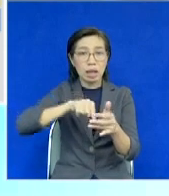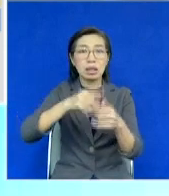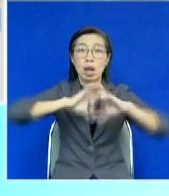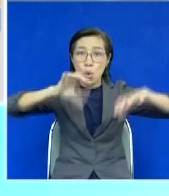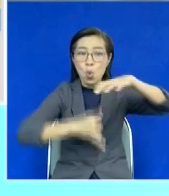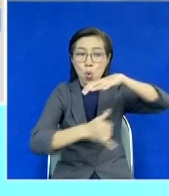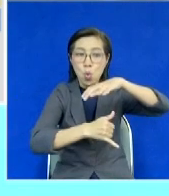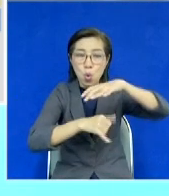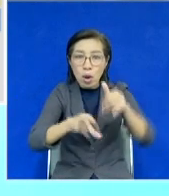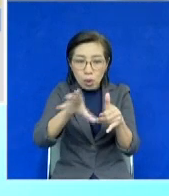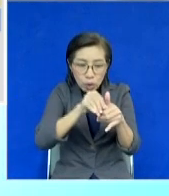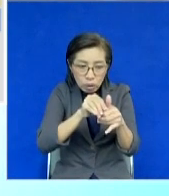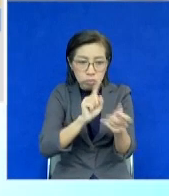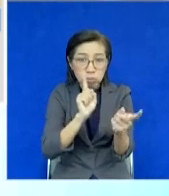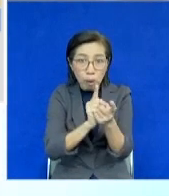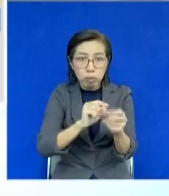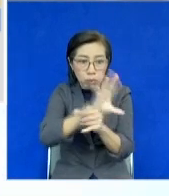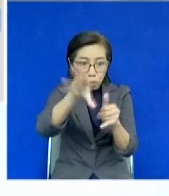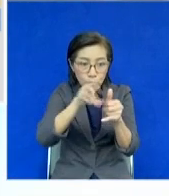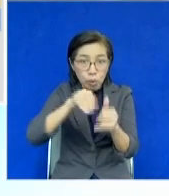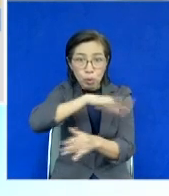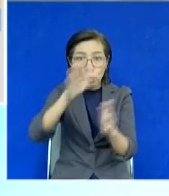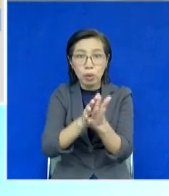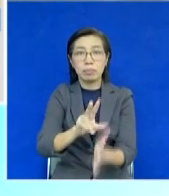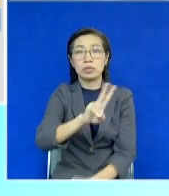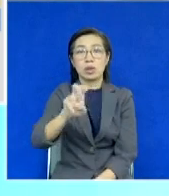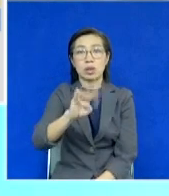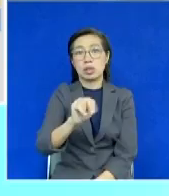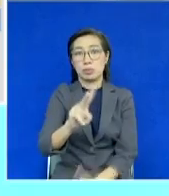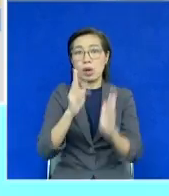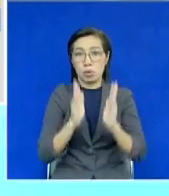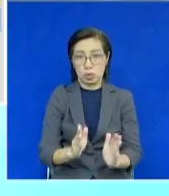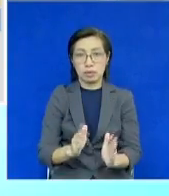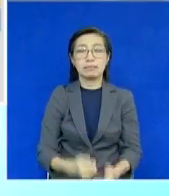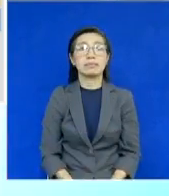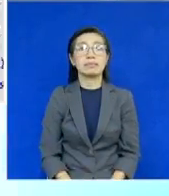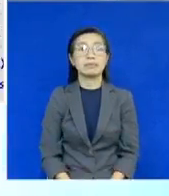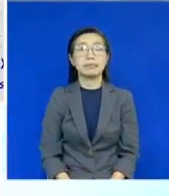ที่เฝ้าระวังที่รัฐจัดให้ของเรานะคะมีจำนวนทั้งสิ้น242รายค่ะ